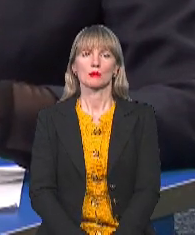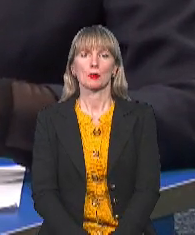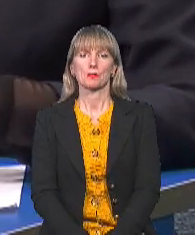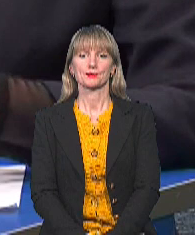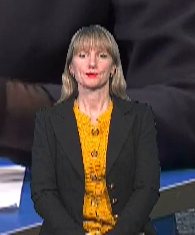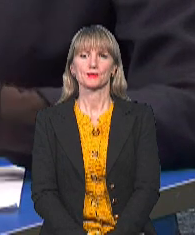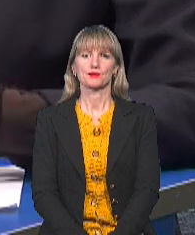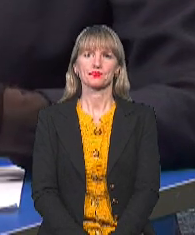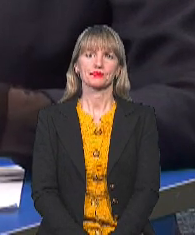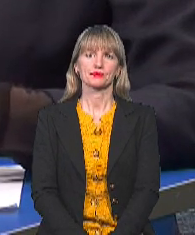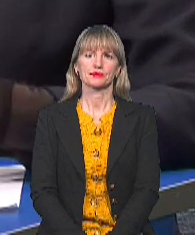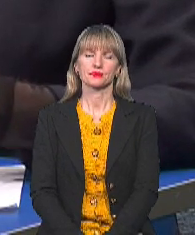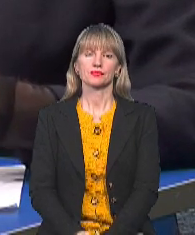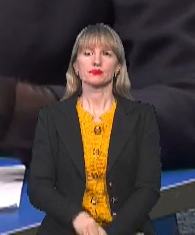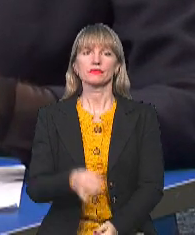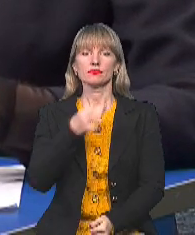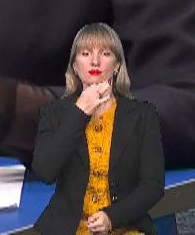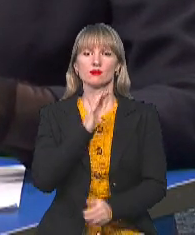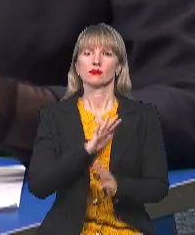На ранніх чи переважають пізні стадії? Ні,